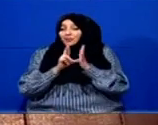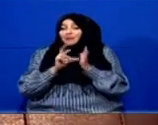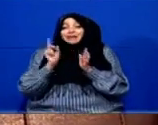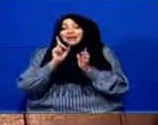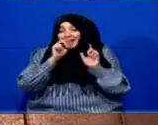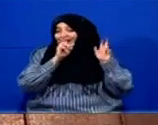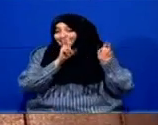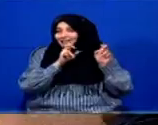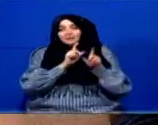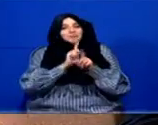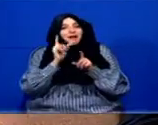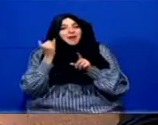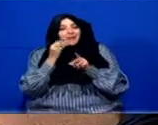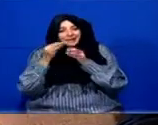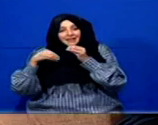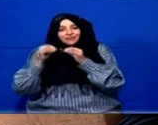مور النصر